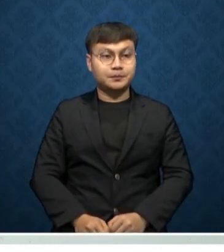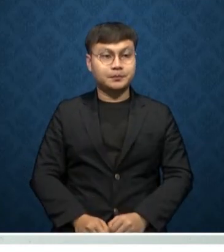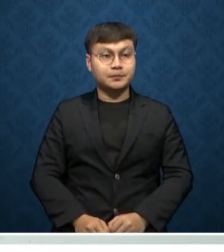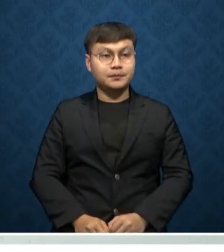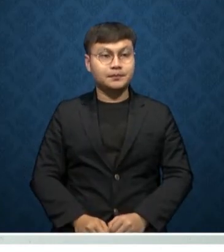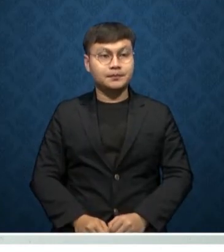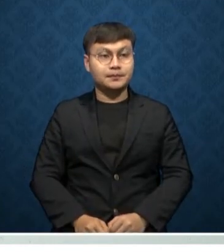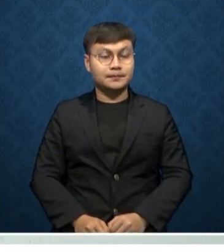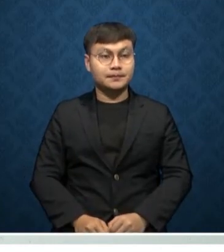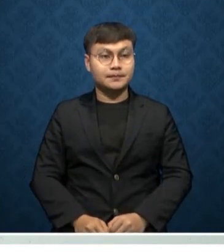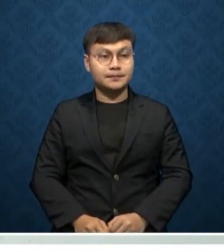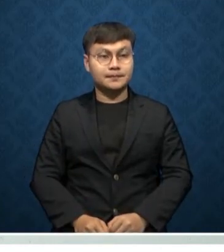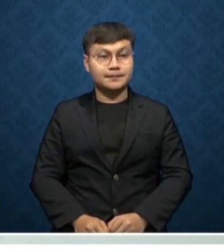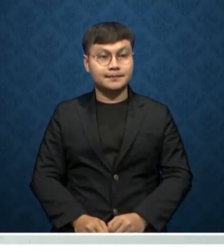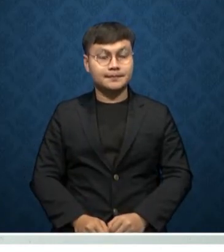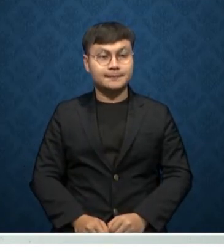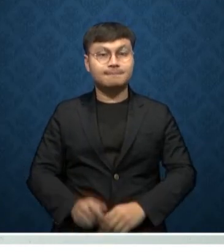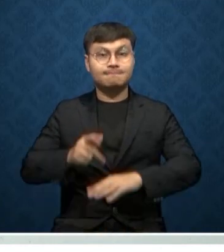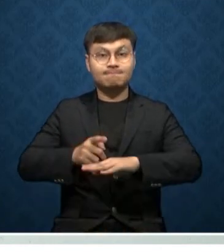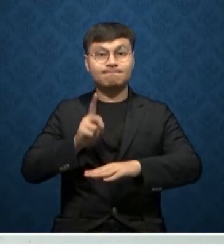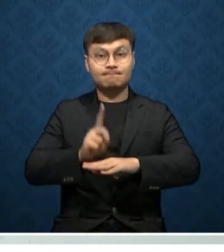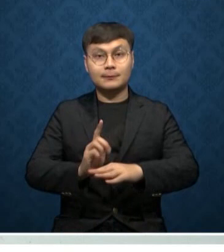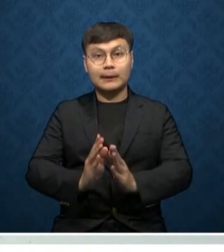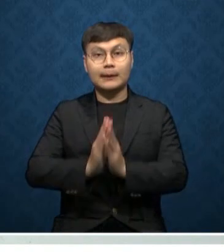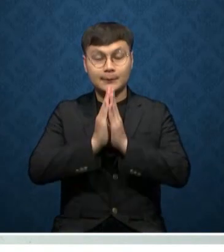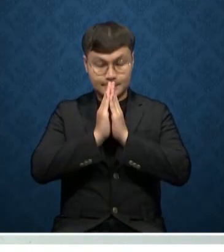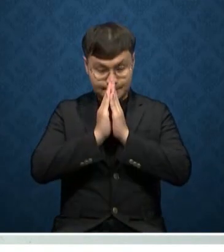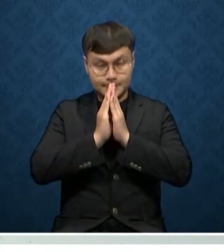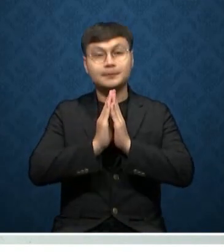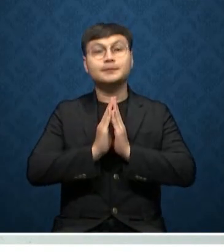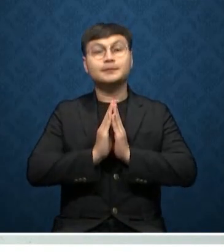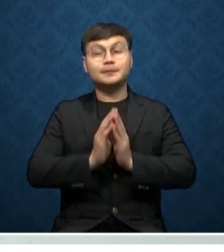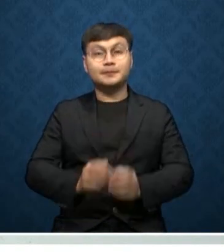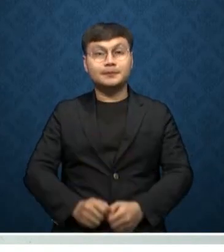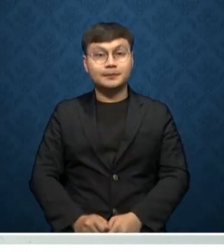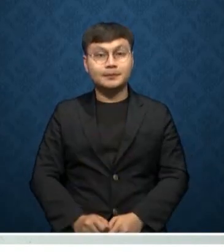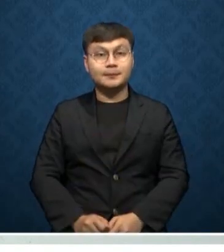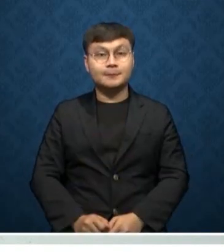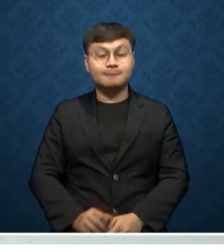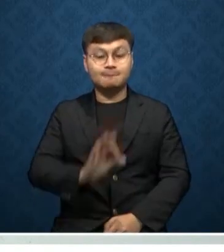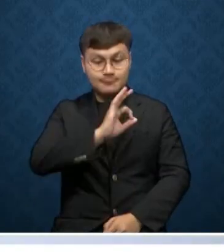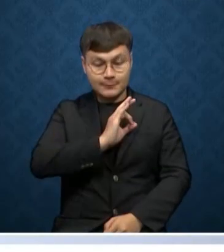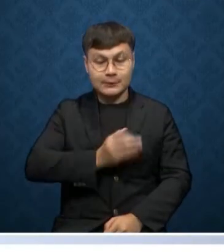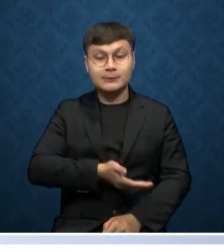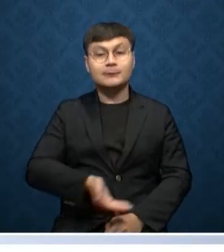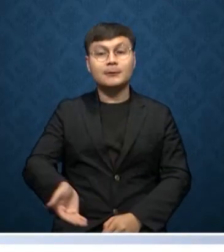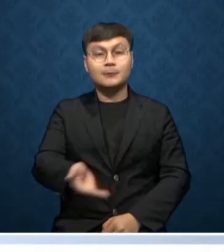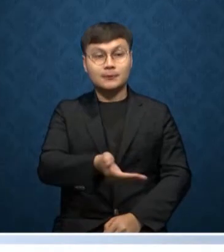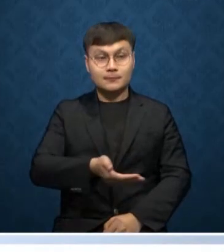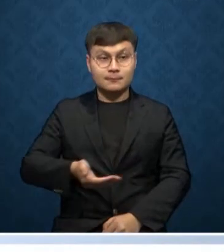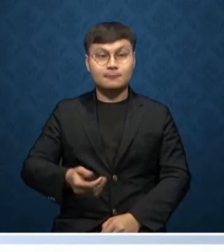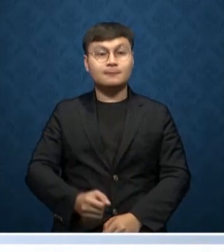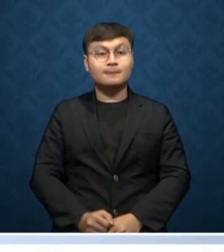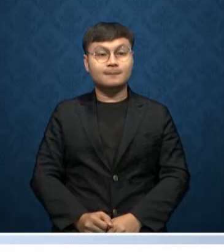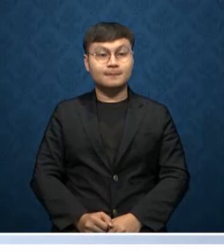ครับเอ่อกราบเรียนท่านประธานสภาประธานวุฒิสภาที่เคารพครับและท่านสมาชิกวุฒิสภาที่เคารพทุกท่านนะครับ